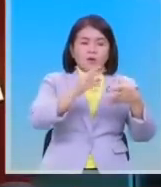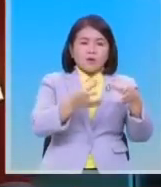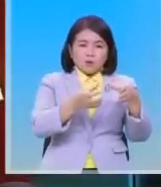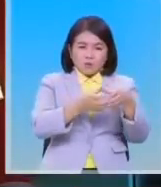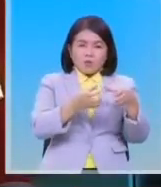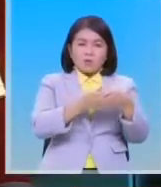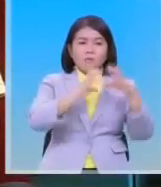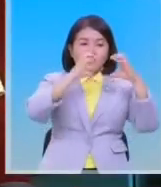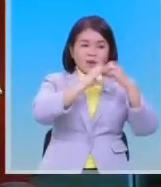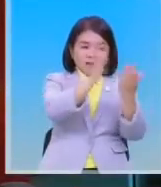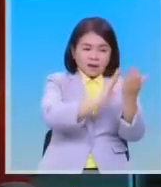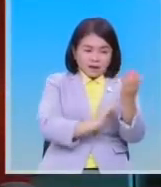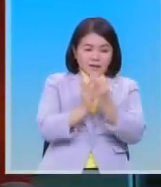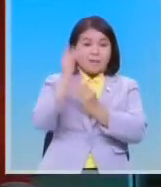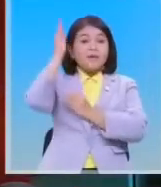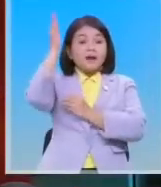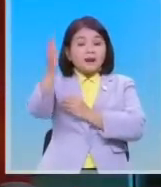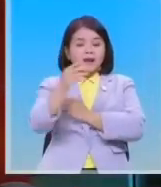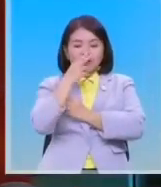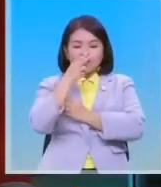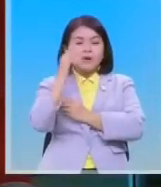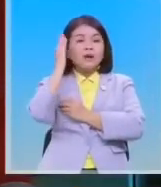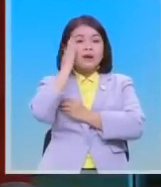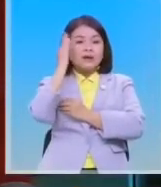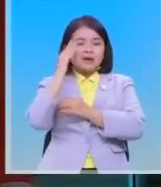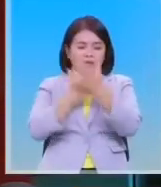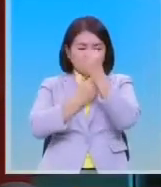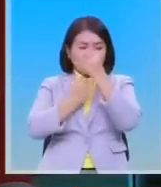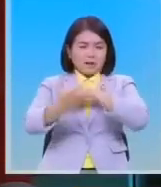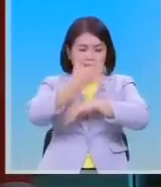กไม่กี่วันคุณผู้ชมที่เป็นคอข่าวการเมืองก็พลาดไม่ได้จริง ๆชัดเจนในอาทิตย์หน้านะคะเดี๋ยว